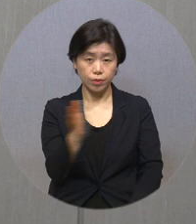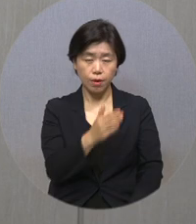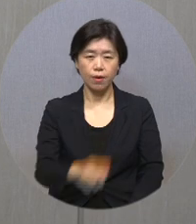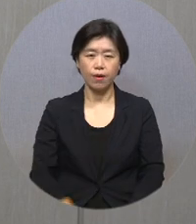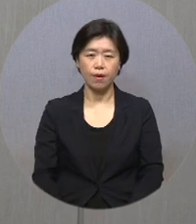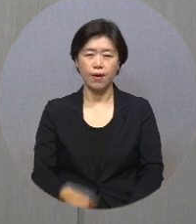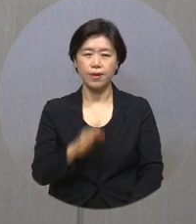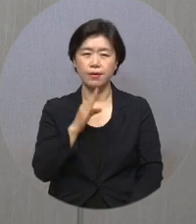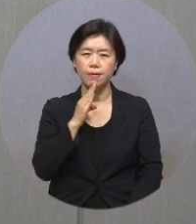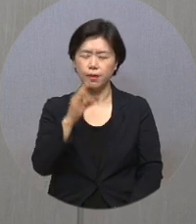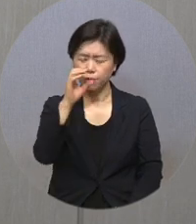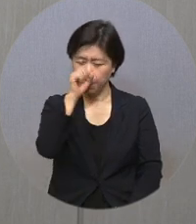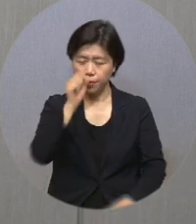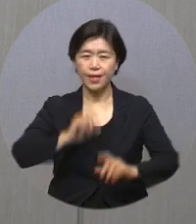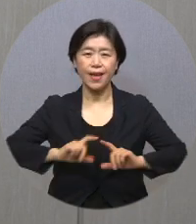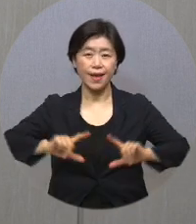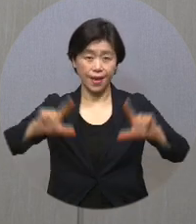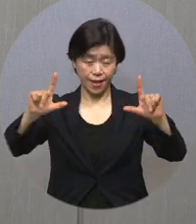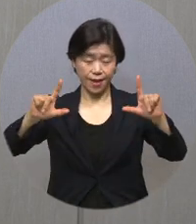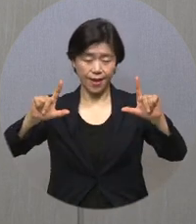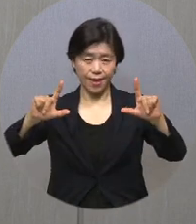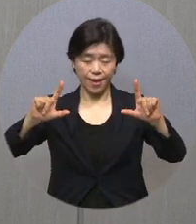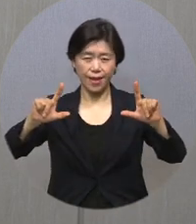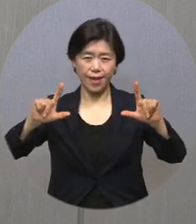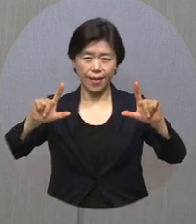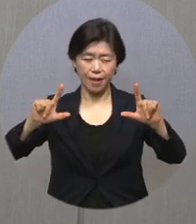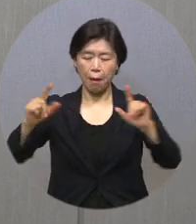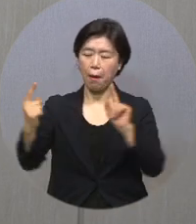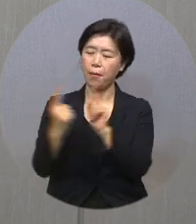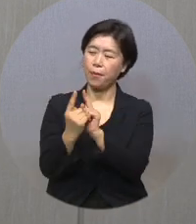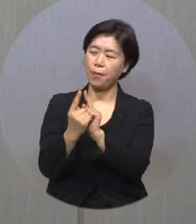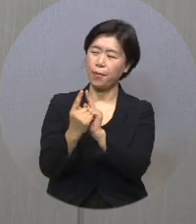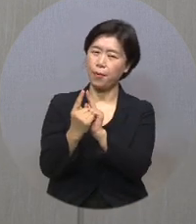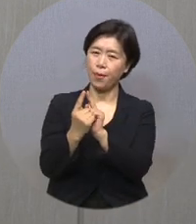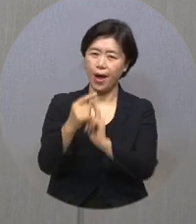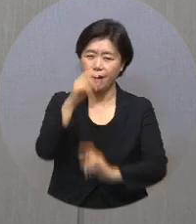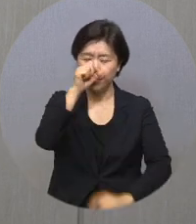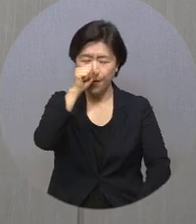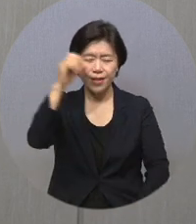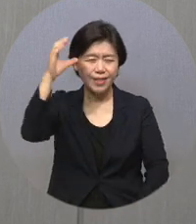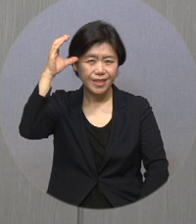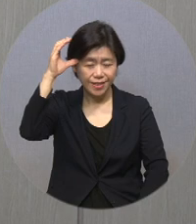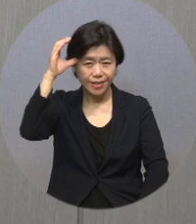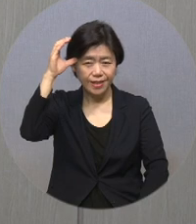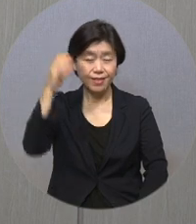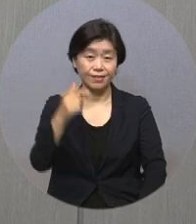내년부터는 좋은 해가 되는 날이